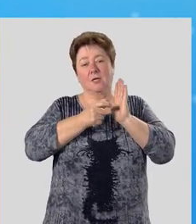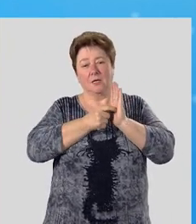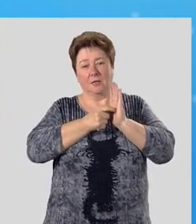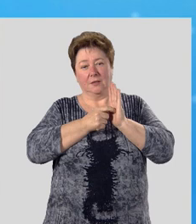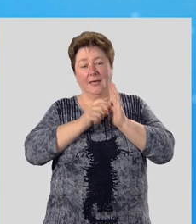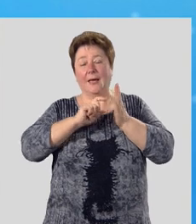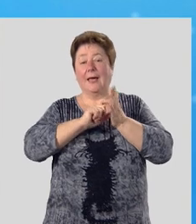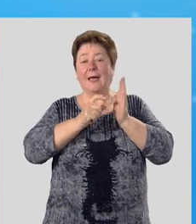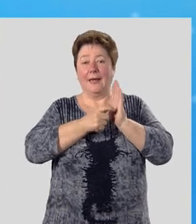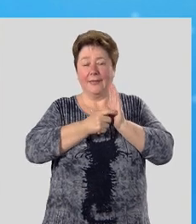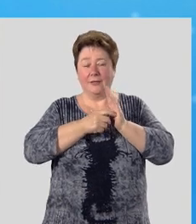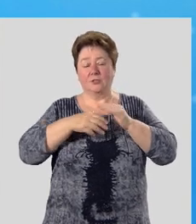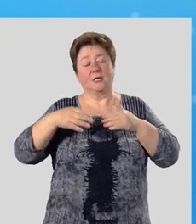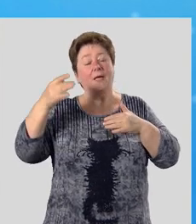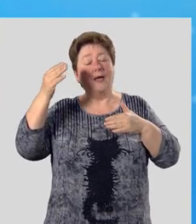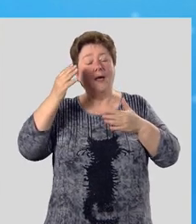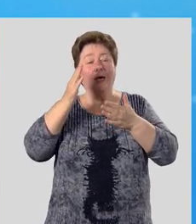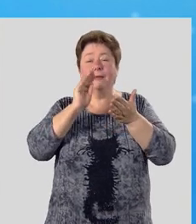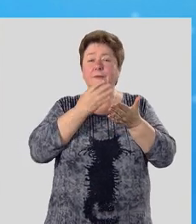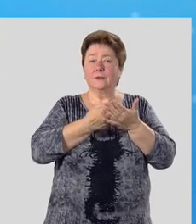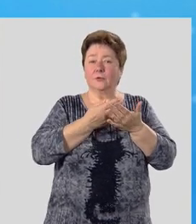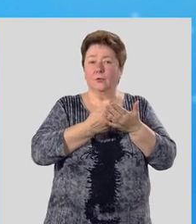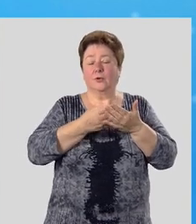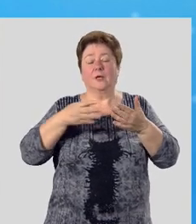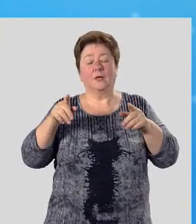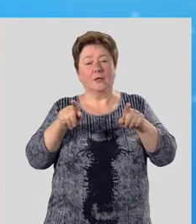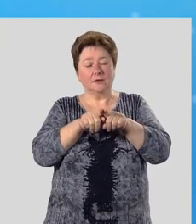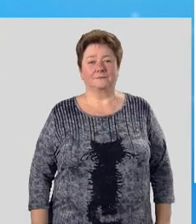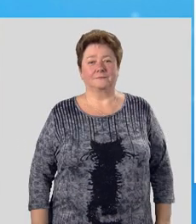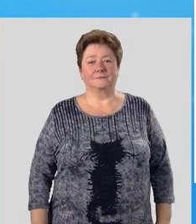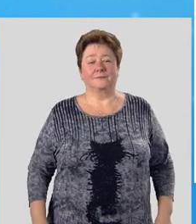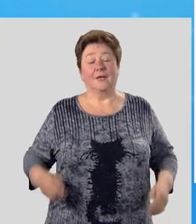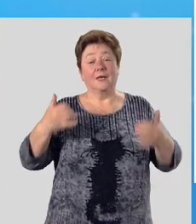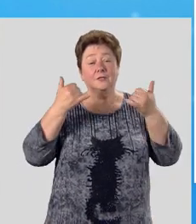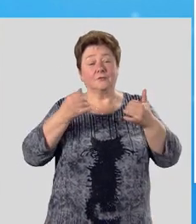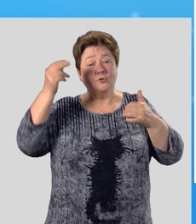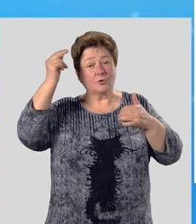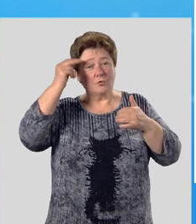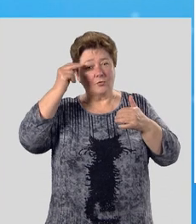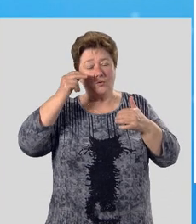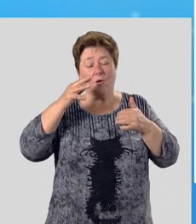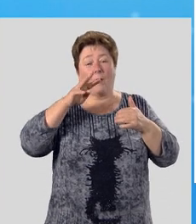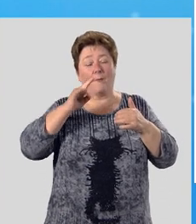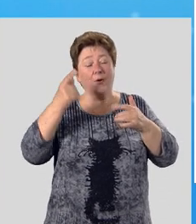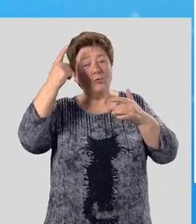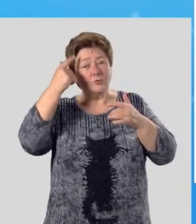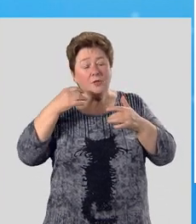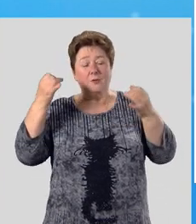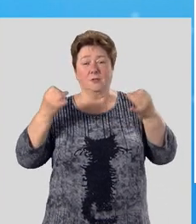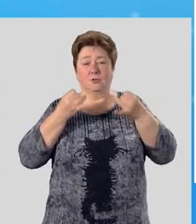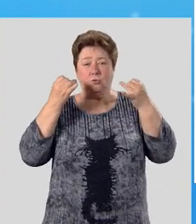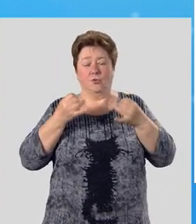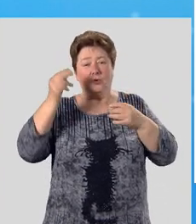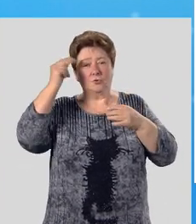клетки, клеточная теория, а также типы клеток. Сегодня на уроке мы узнаем